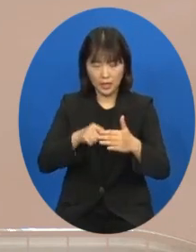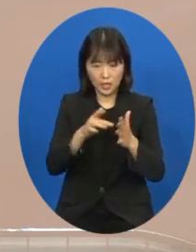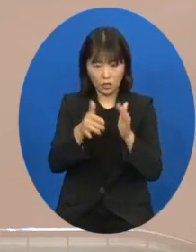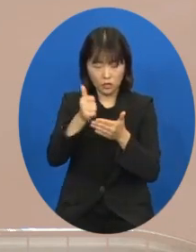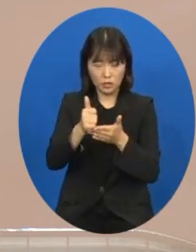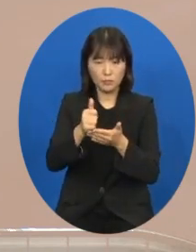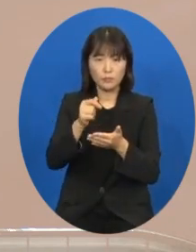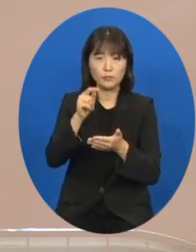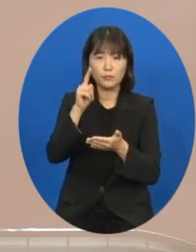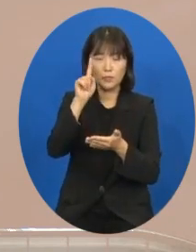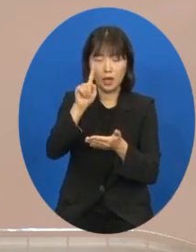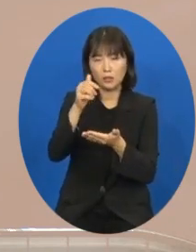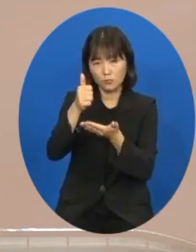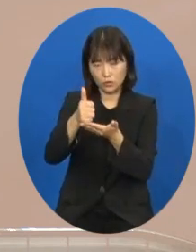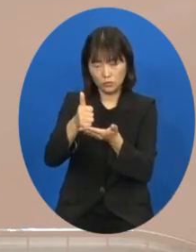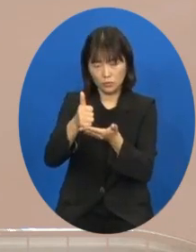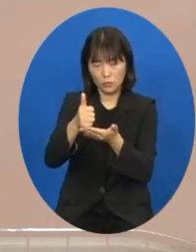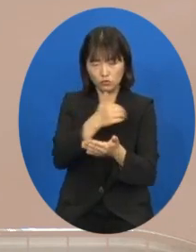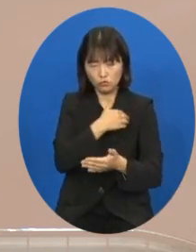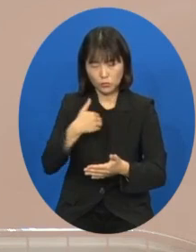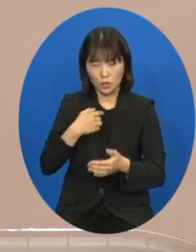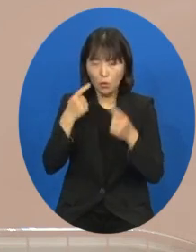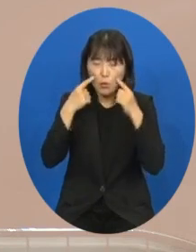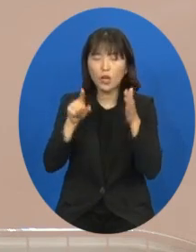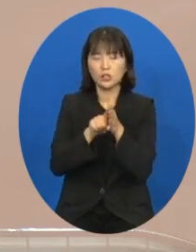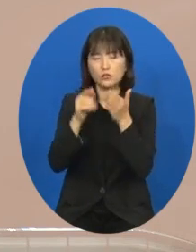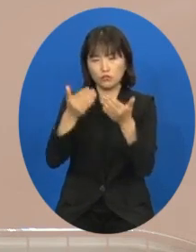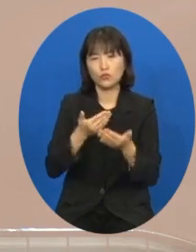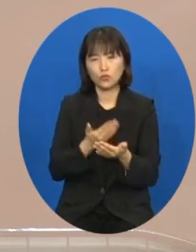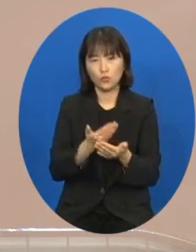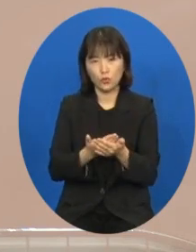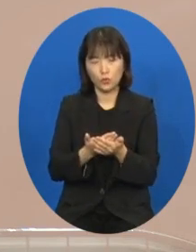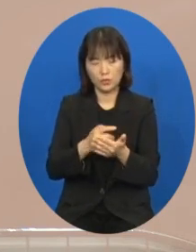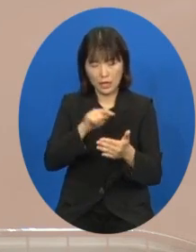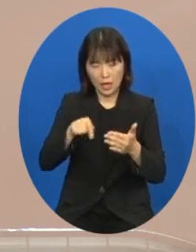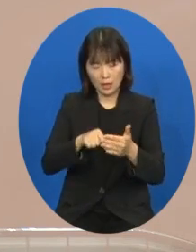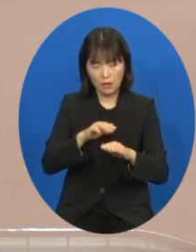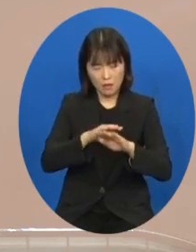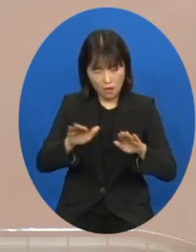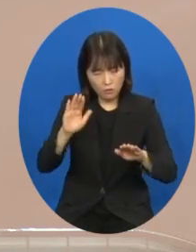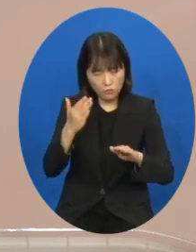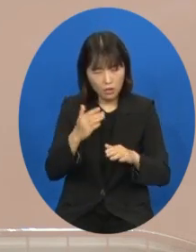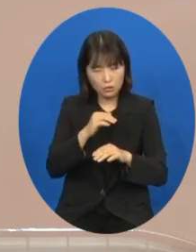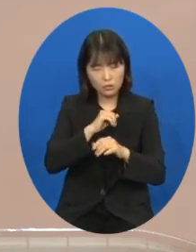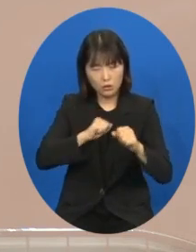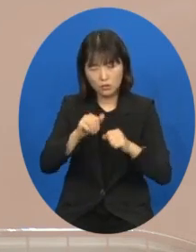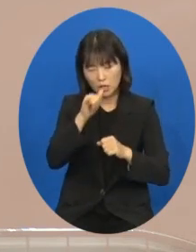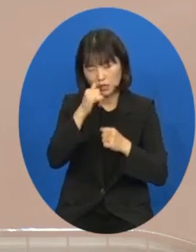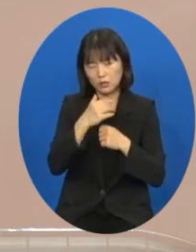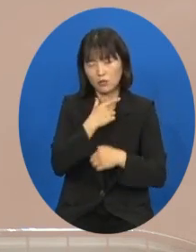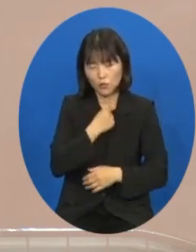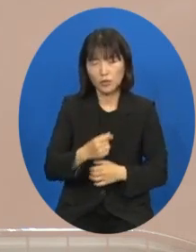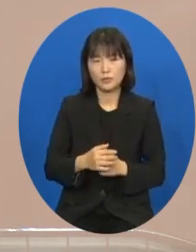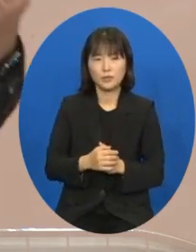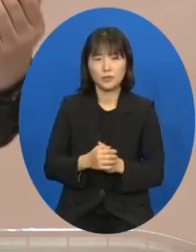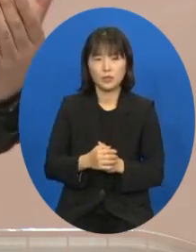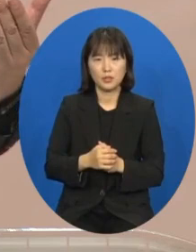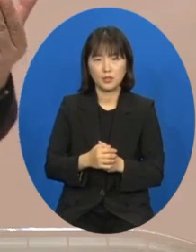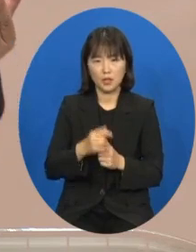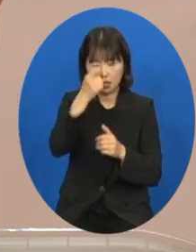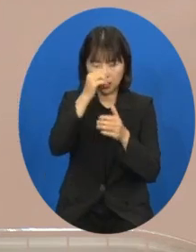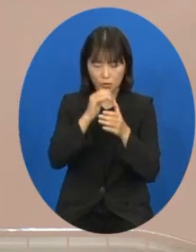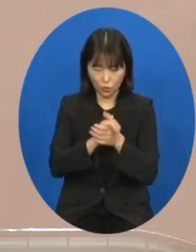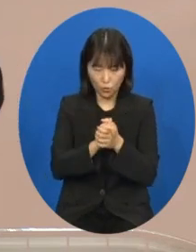분이면 충분한 확신을 제게 주십시오. 오늘 제 안에서 그것이 해결되는 역사가 있기를 원합니다. 그렇게